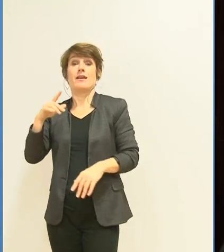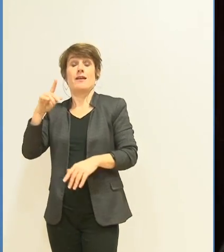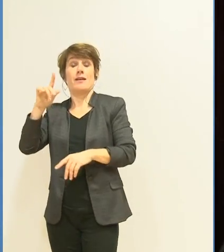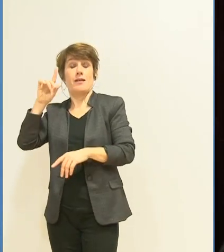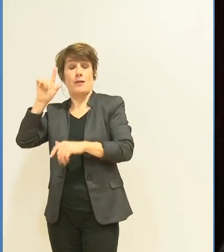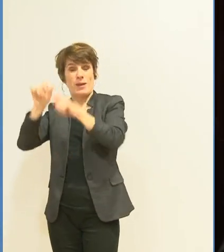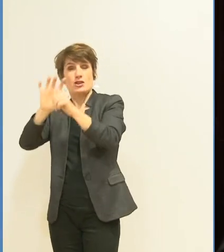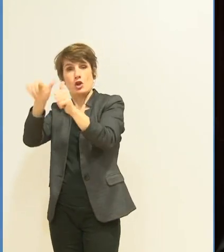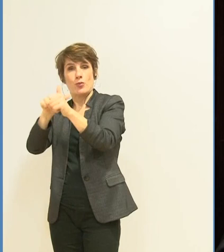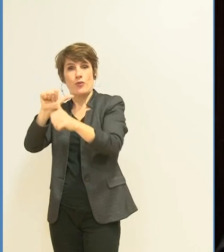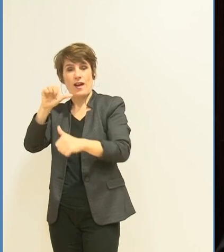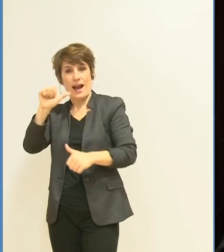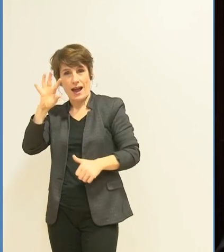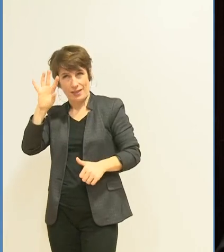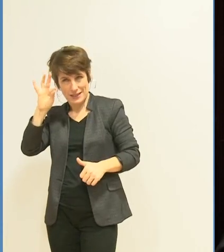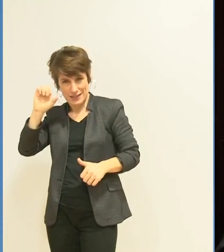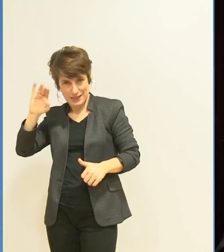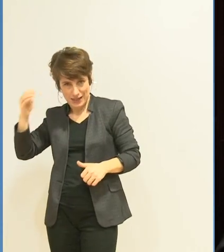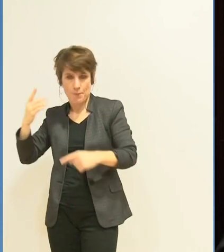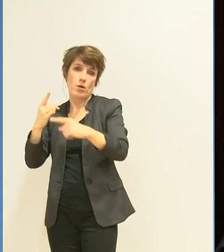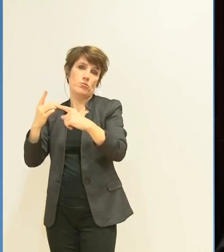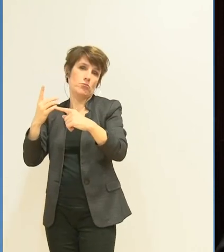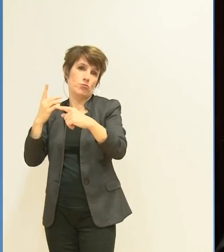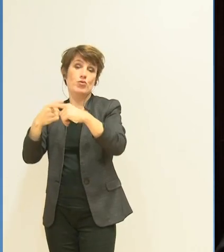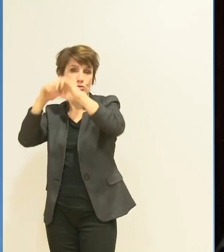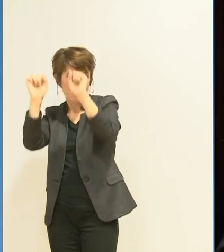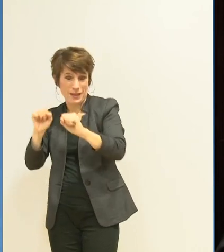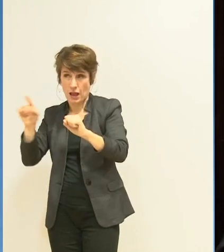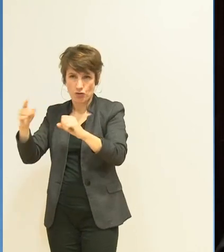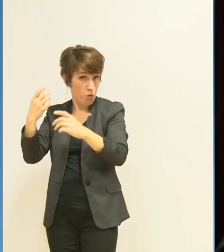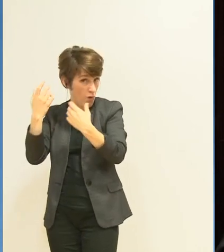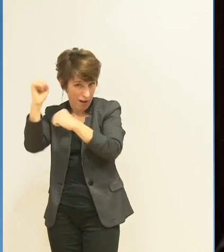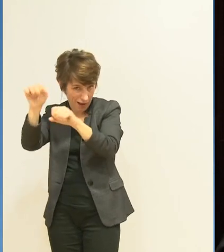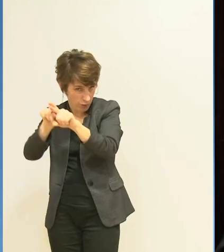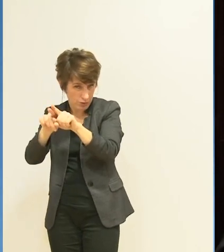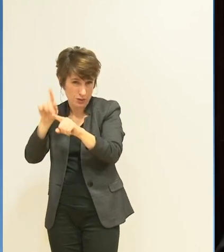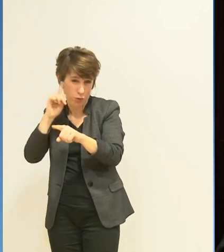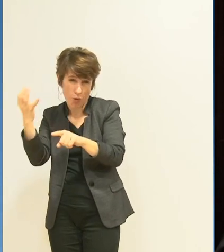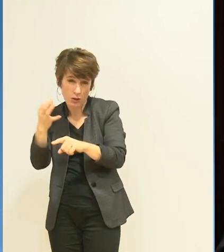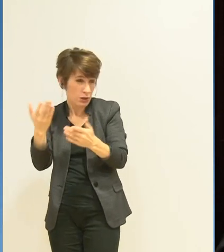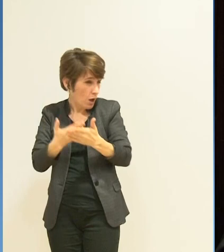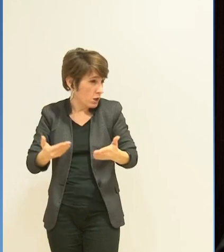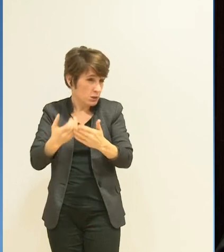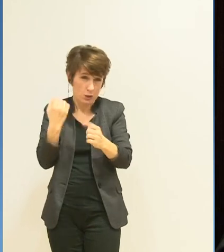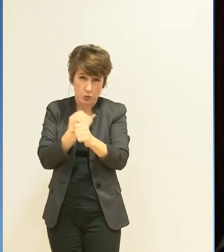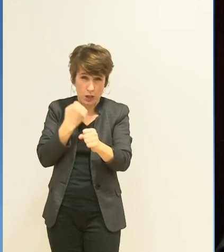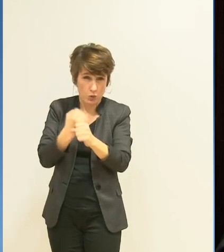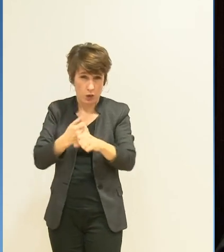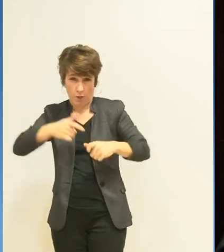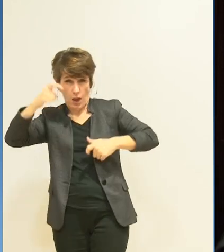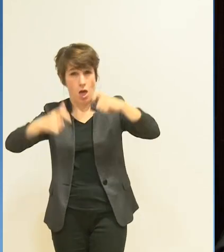et elle dénonçait des emplois trop précaire une dégradation des conditions de travail